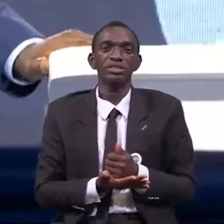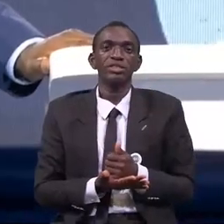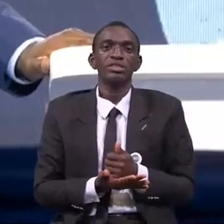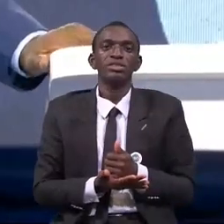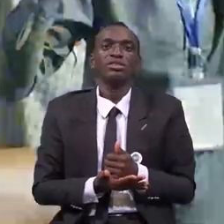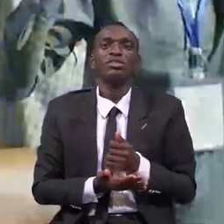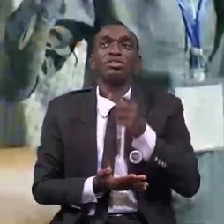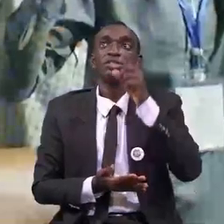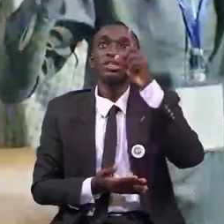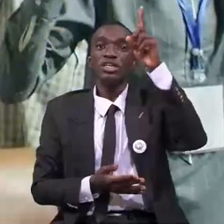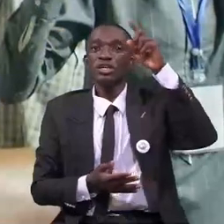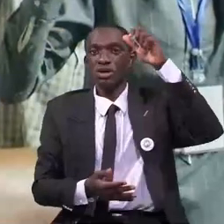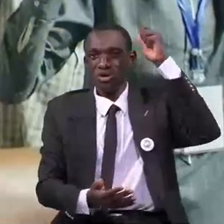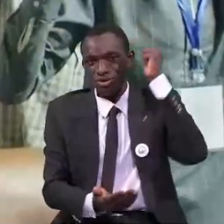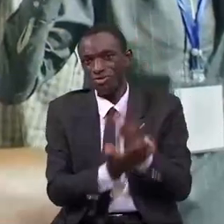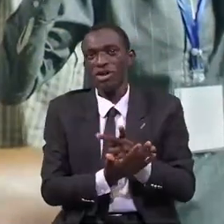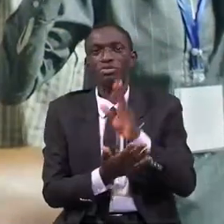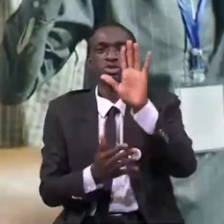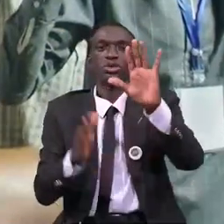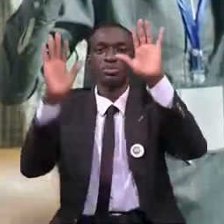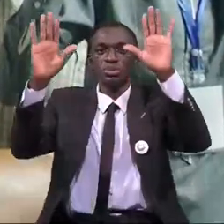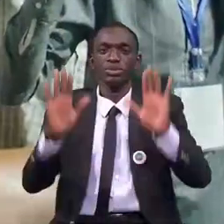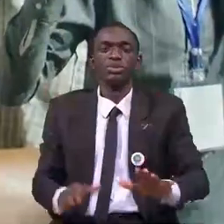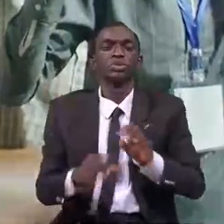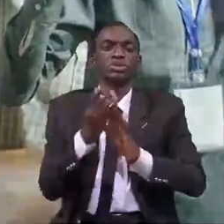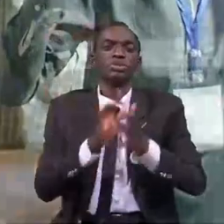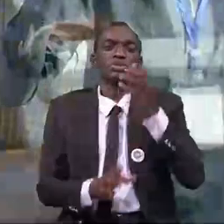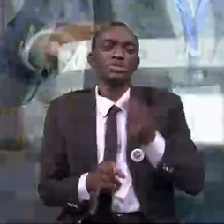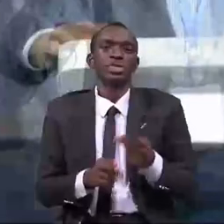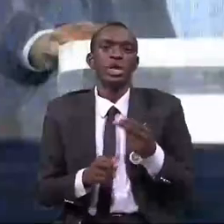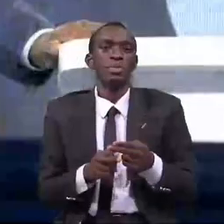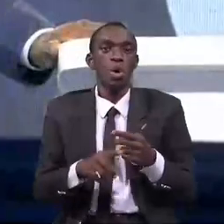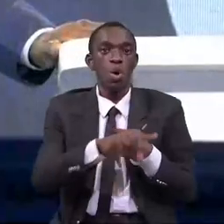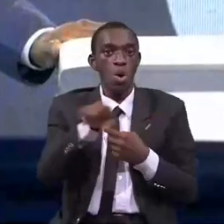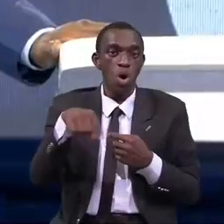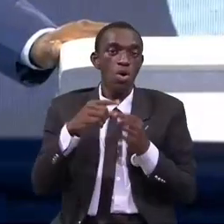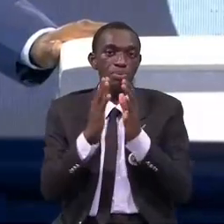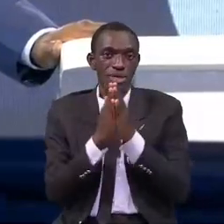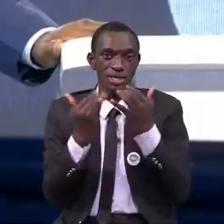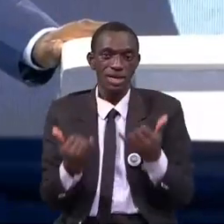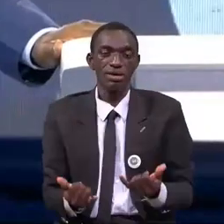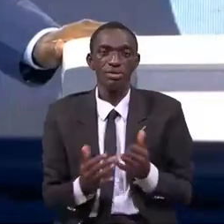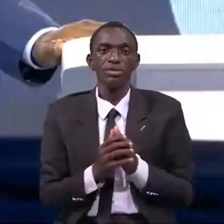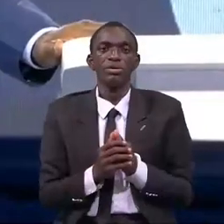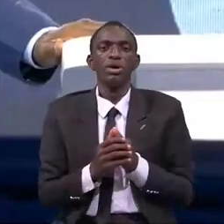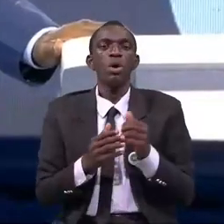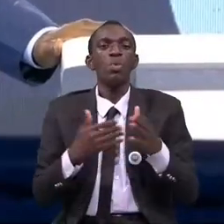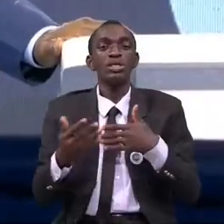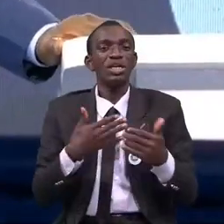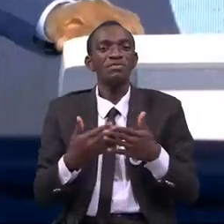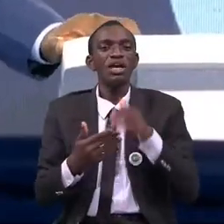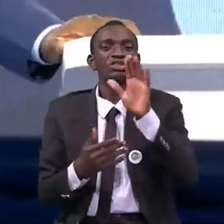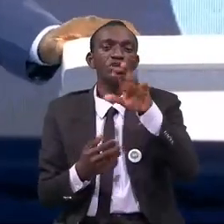amen vous allez cela va confirmer votre miracle nous allons prier maintenant